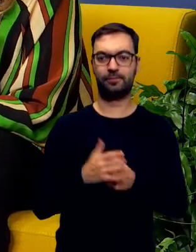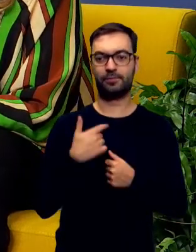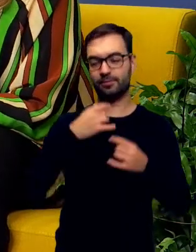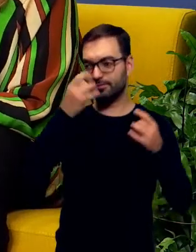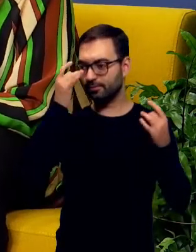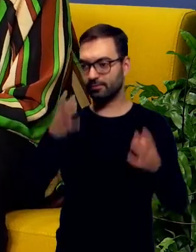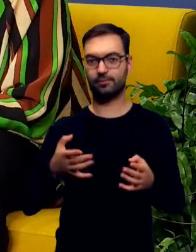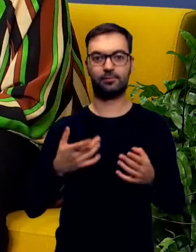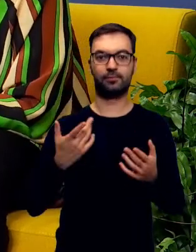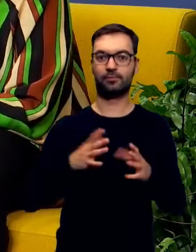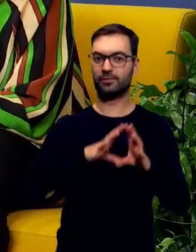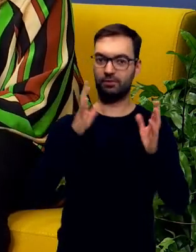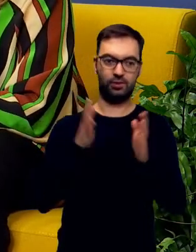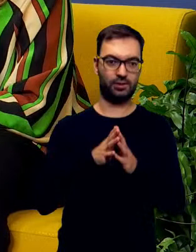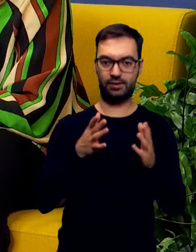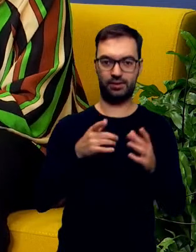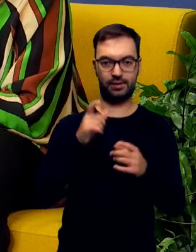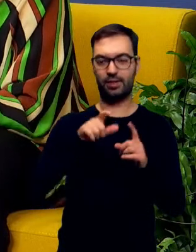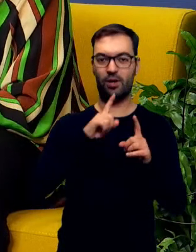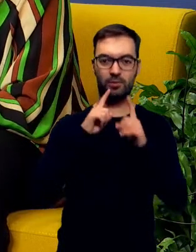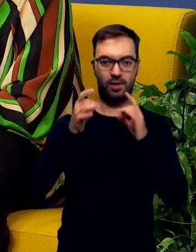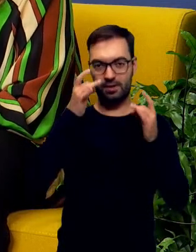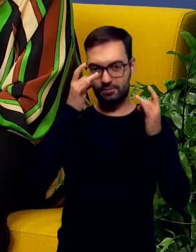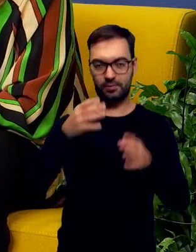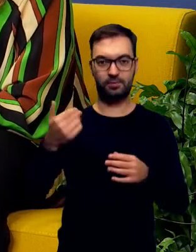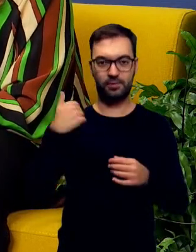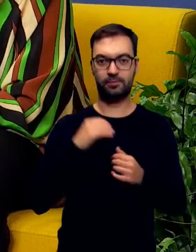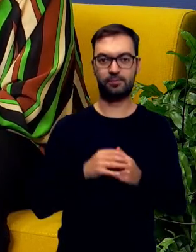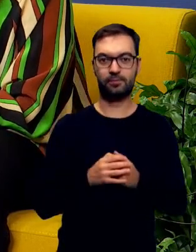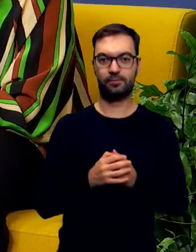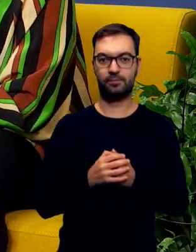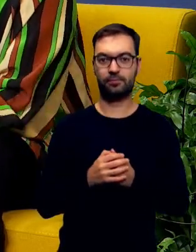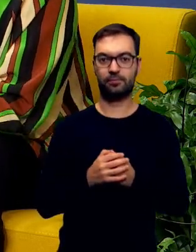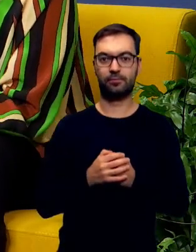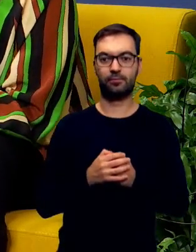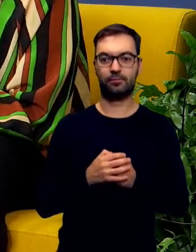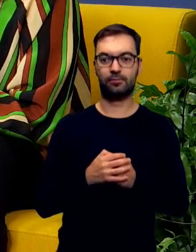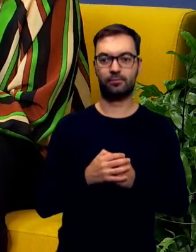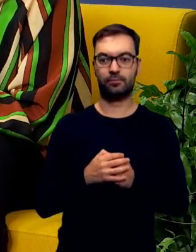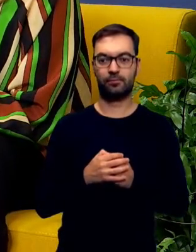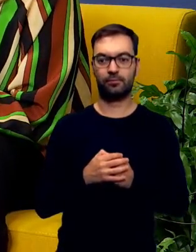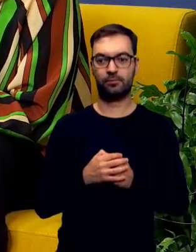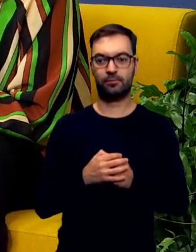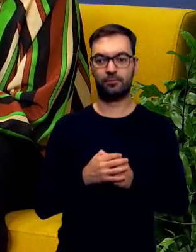się popłakałam i wszyscy w tych rozmowach się popłakaliśmy. Natomiast